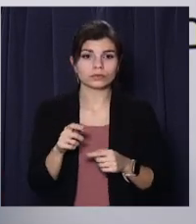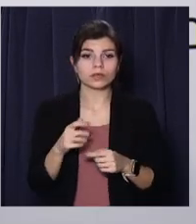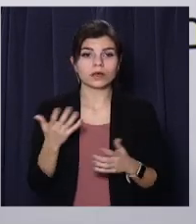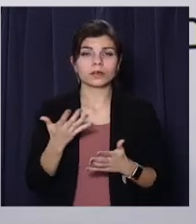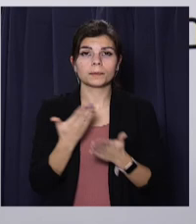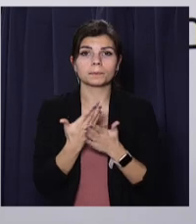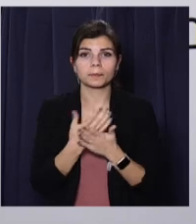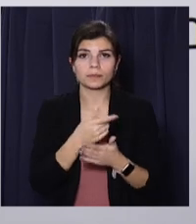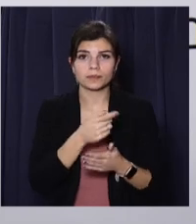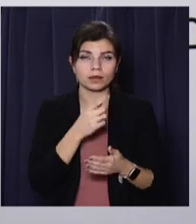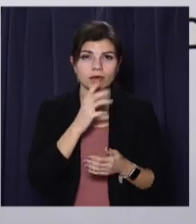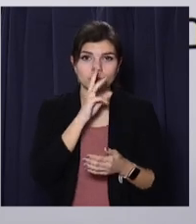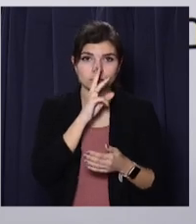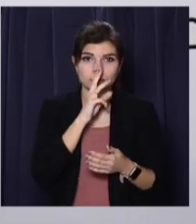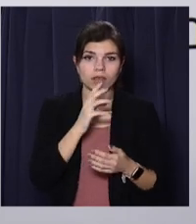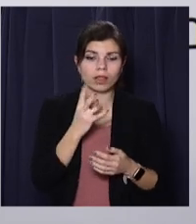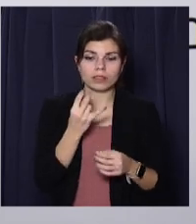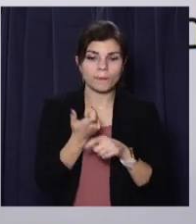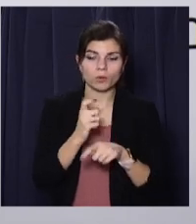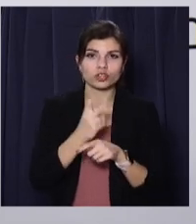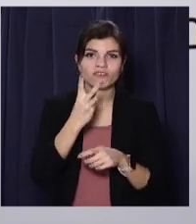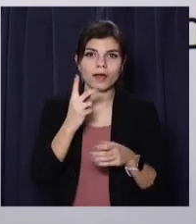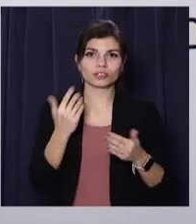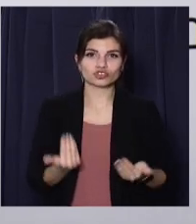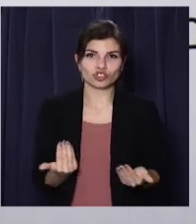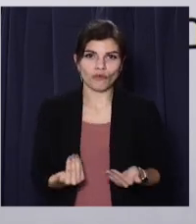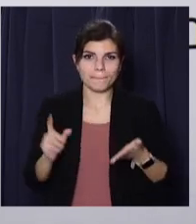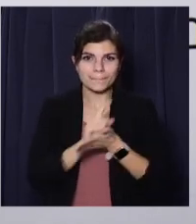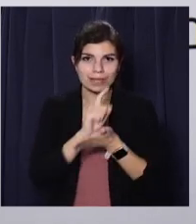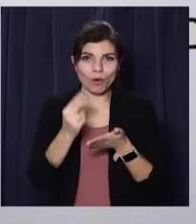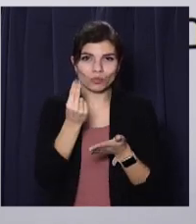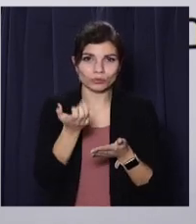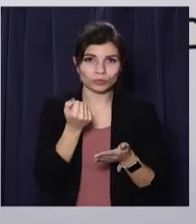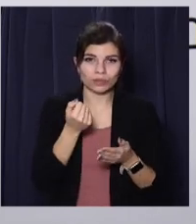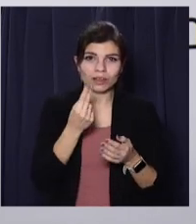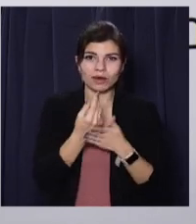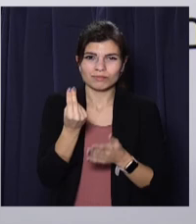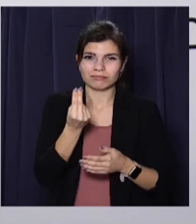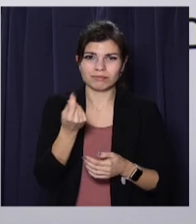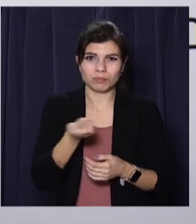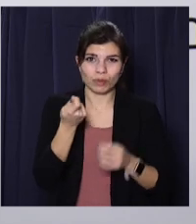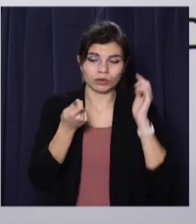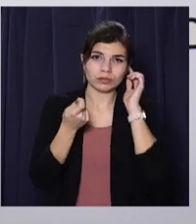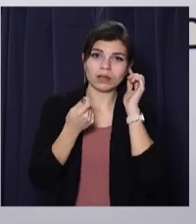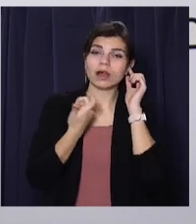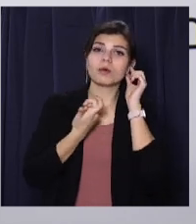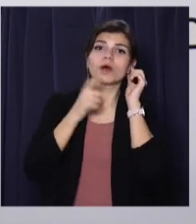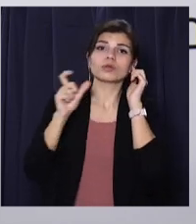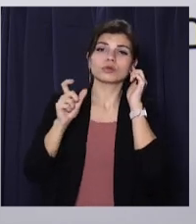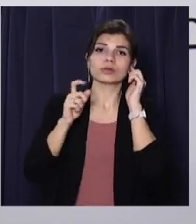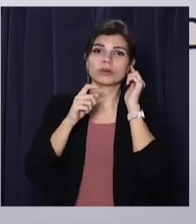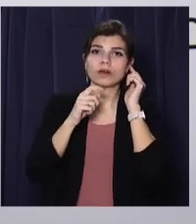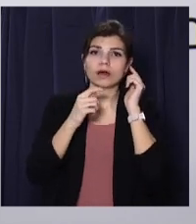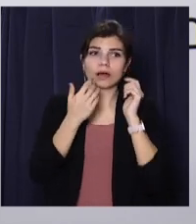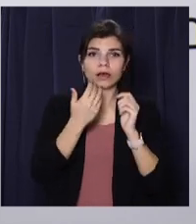перевищує 2 прожиткових мінімумів доходів громадян. Також є інші категорії осіб, які можуть її отримати. Це учасники бойових дій,